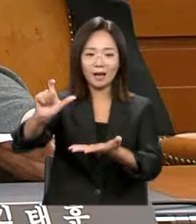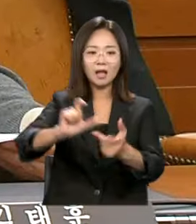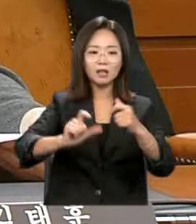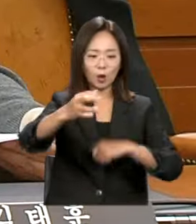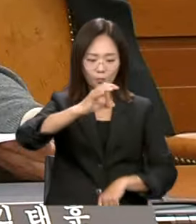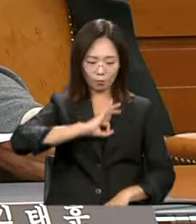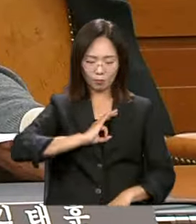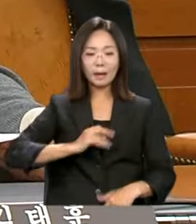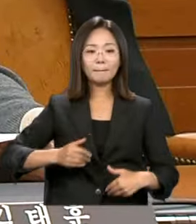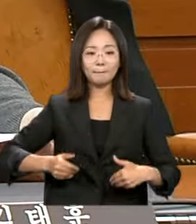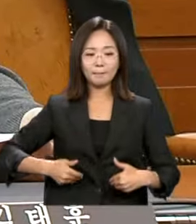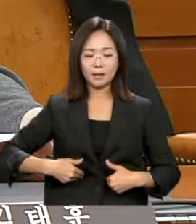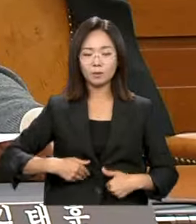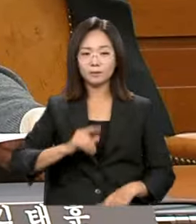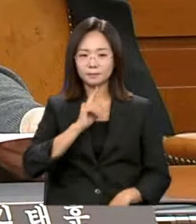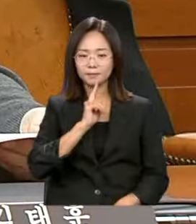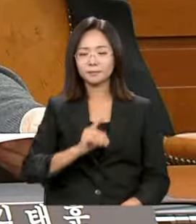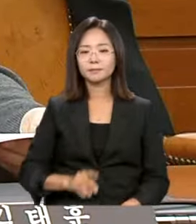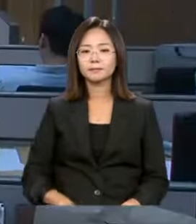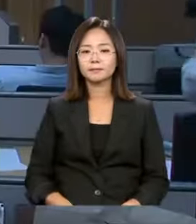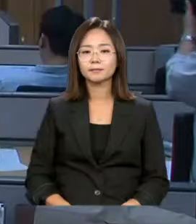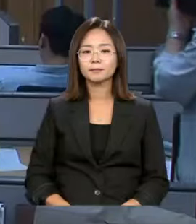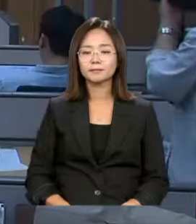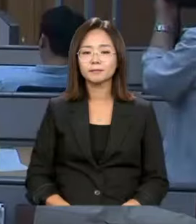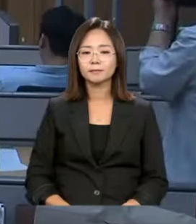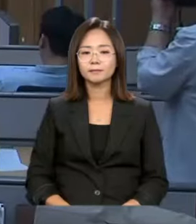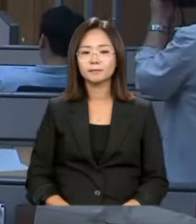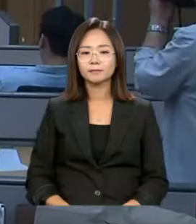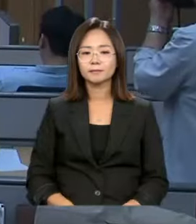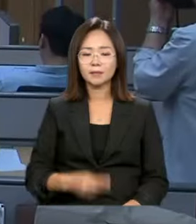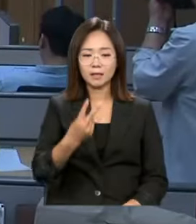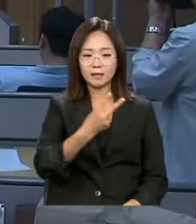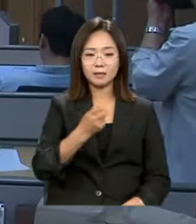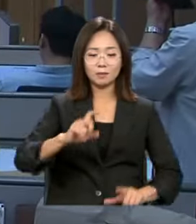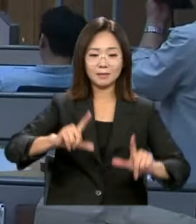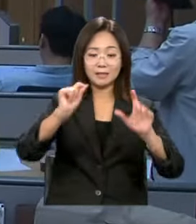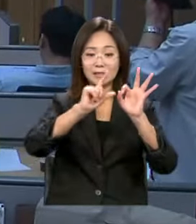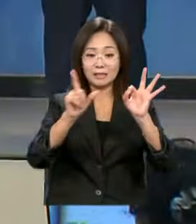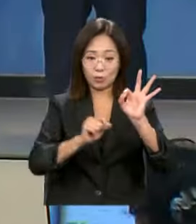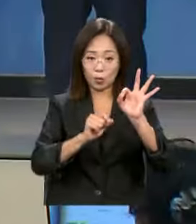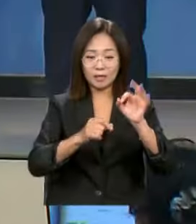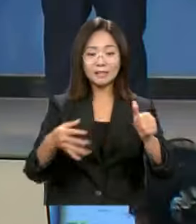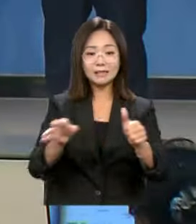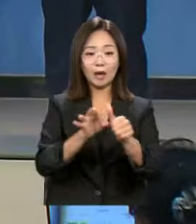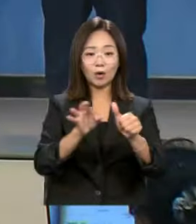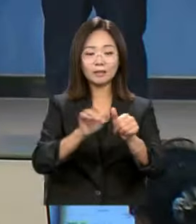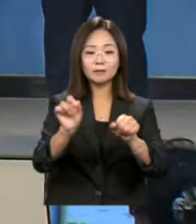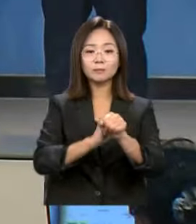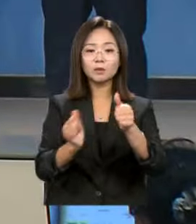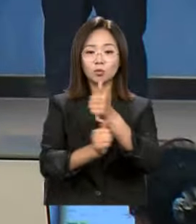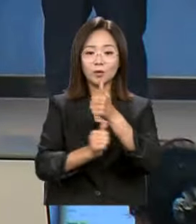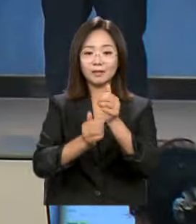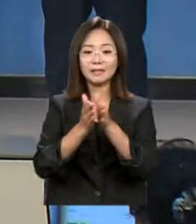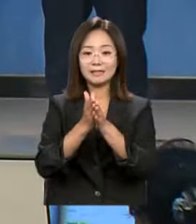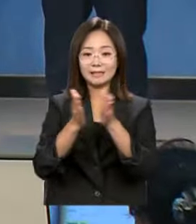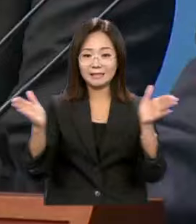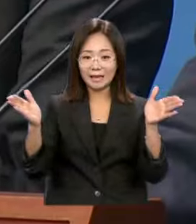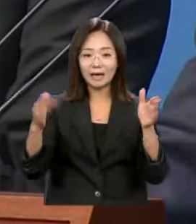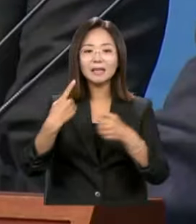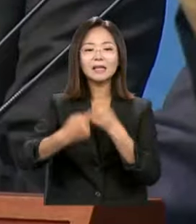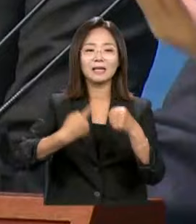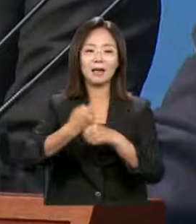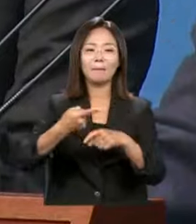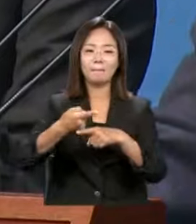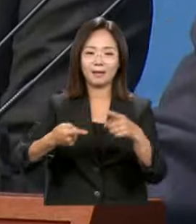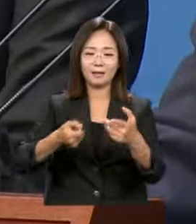소득이 보장되는 쪽을 선택했습니다 2022년 10월 연금개혁 특별위원회가 출범한지 1년